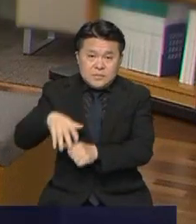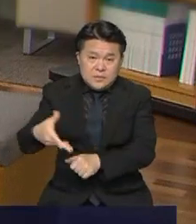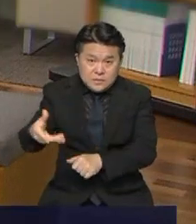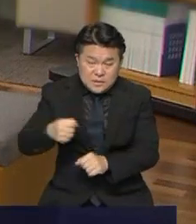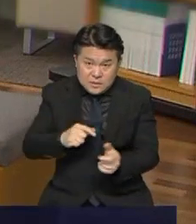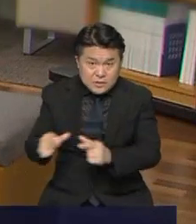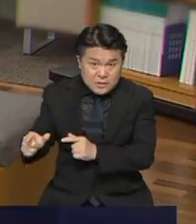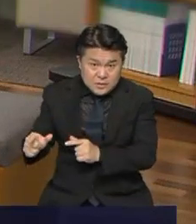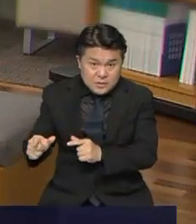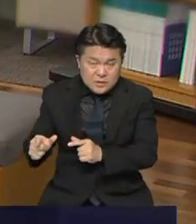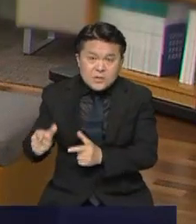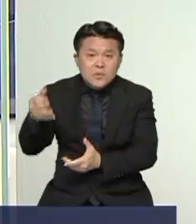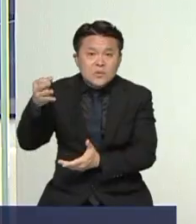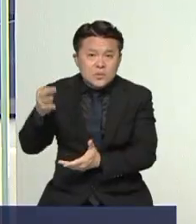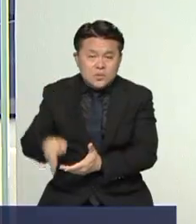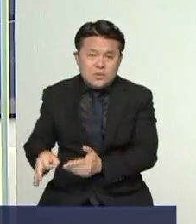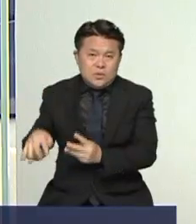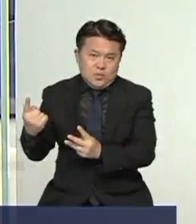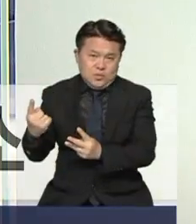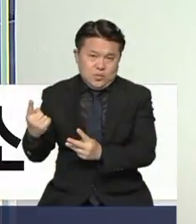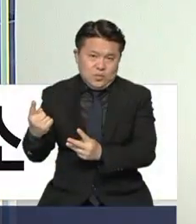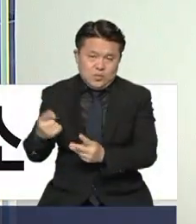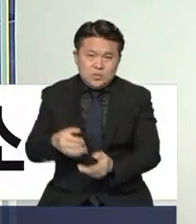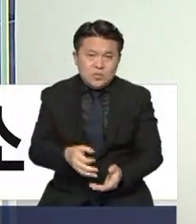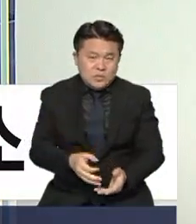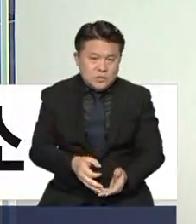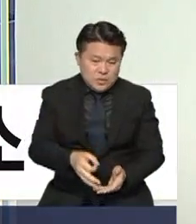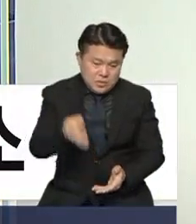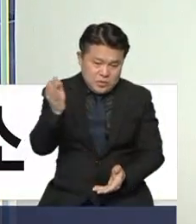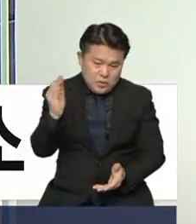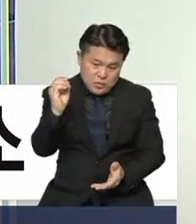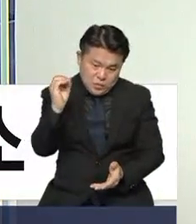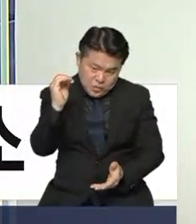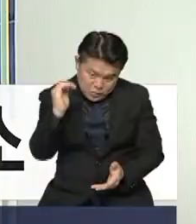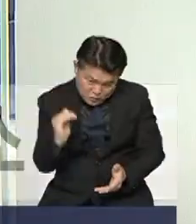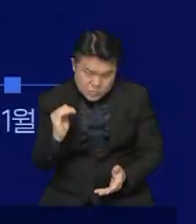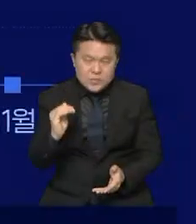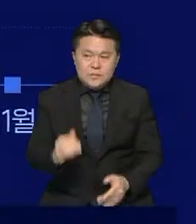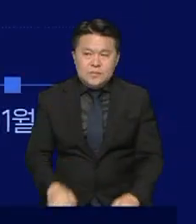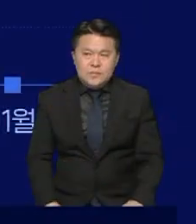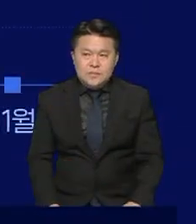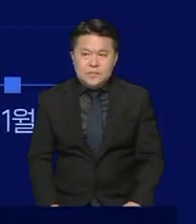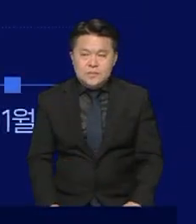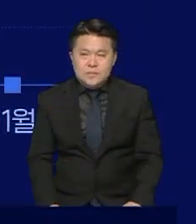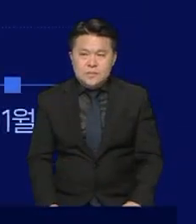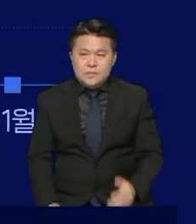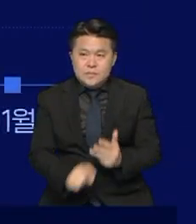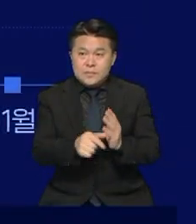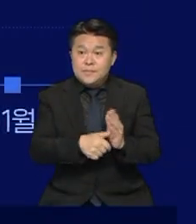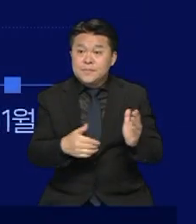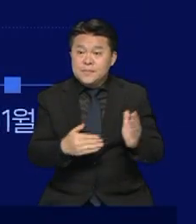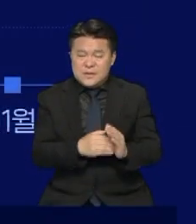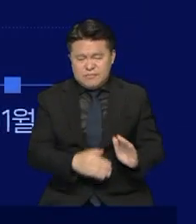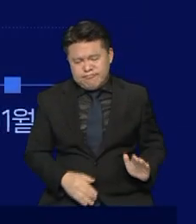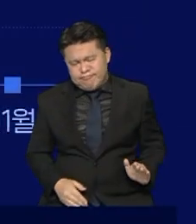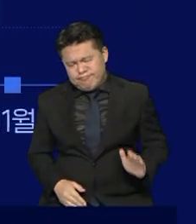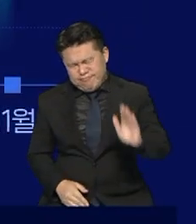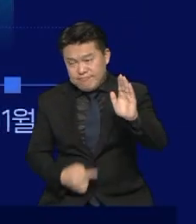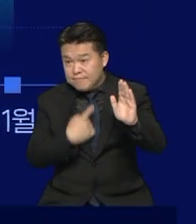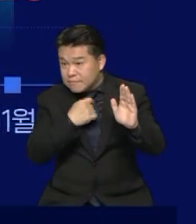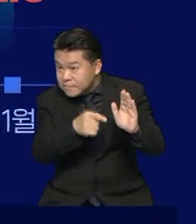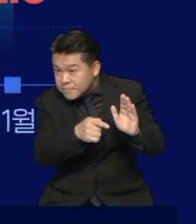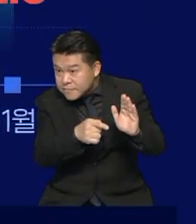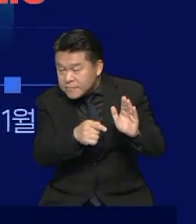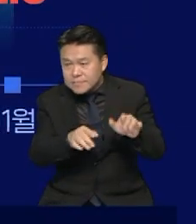기타 대출이 3조 원 줄면서 증가폭은 다소 둔화됐습니다. 8월까지 가파르게 오르던